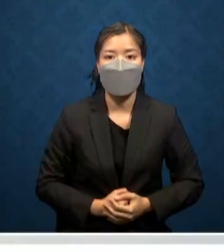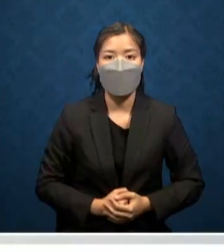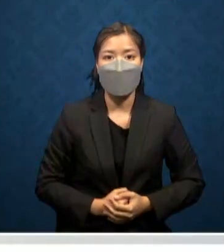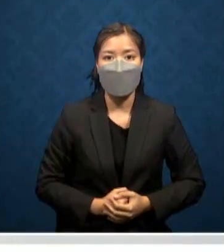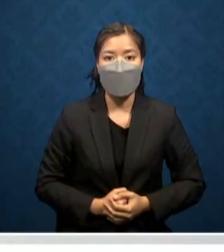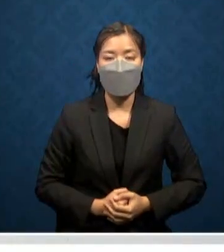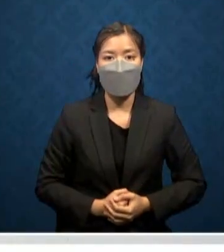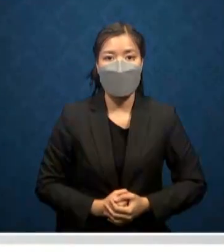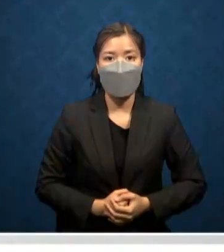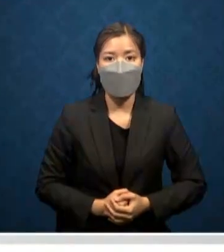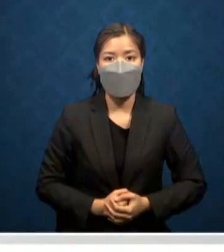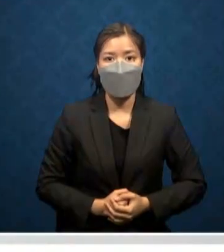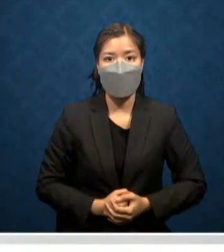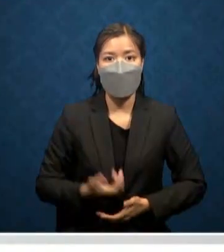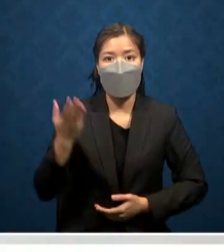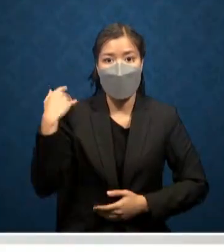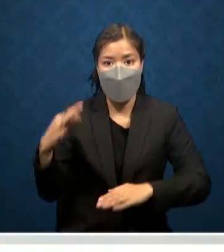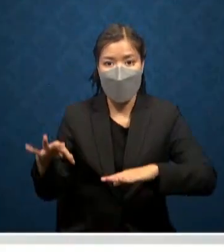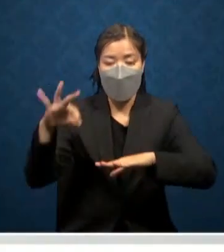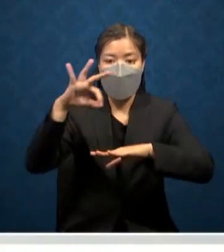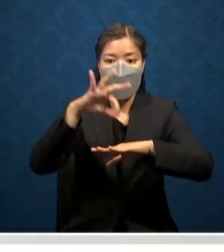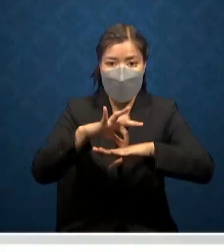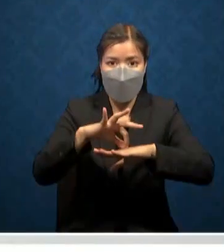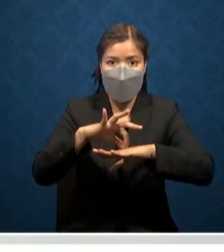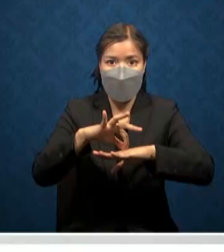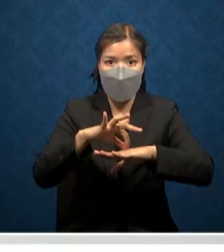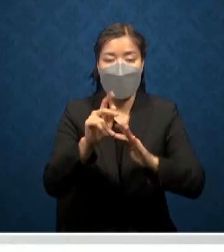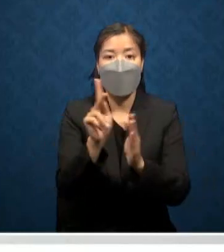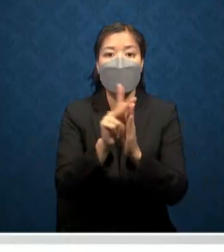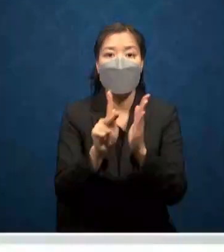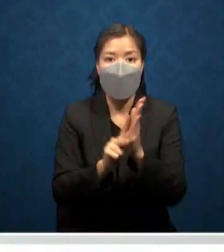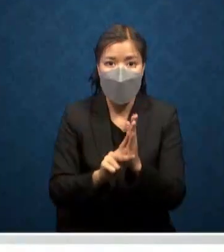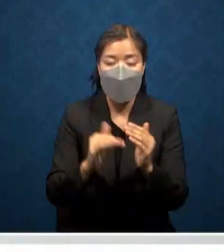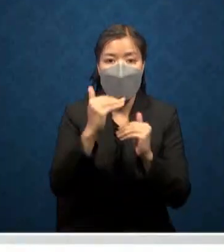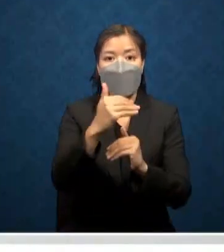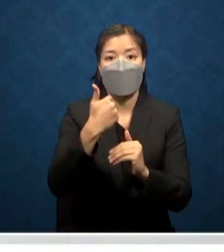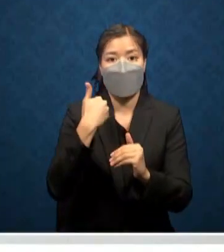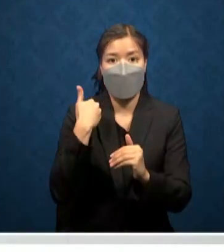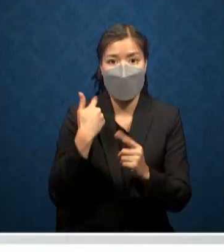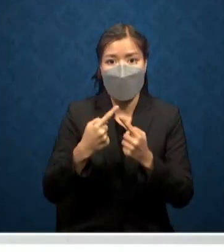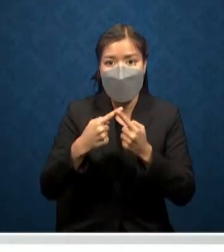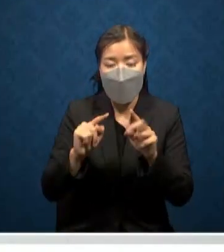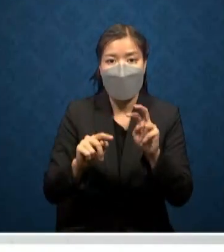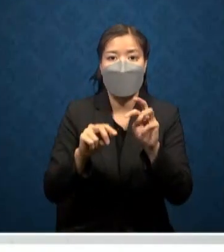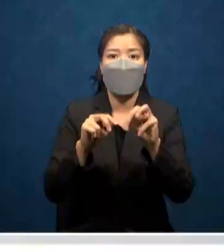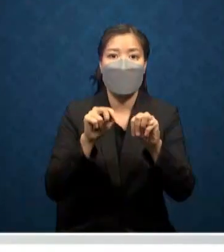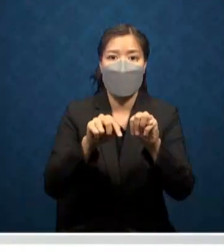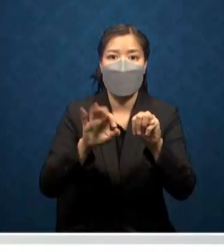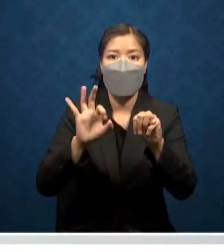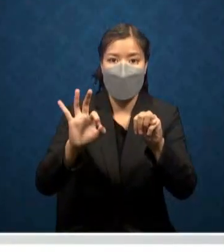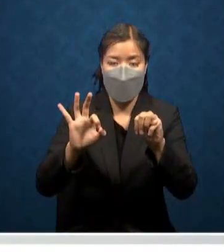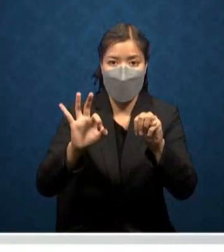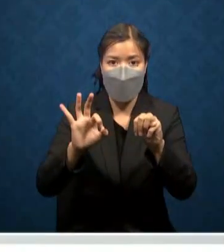เดิมที่มีการแต่งตั้งนะครับตัวนี้กำหนดไว้ในกฎหมายแต่ว่าในมาตรา 9นะครับ